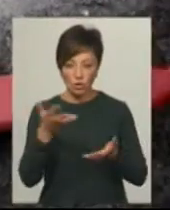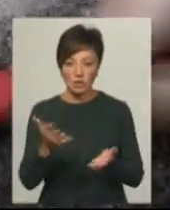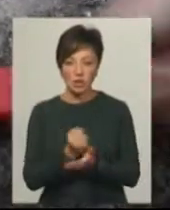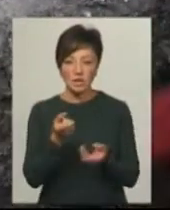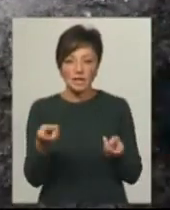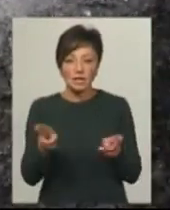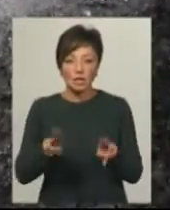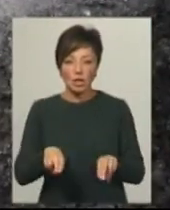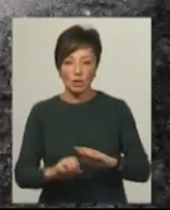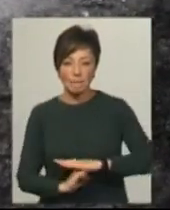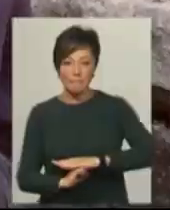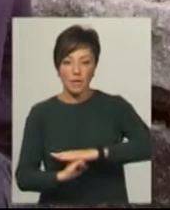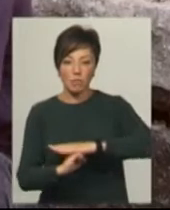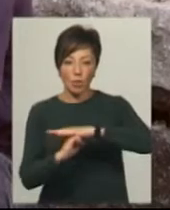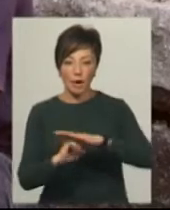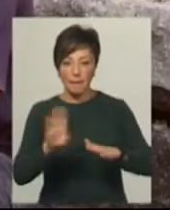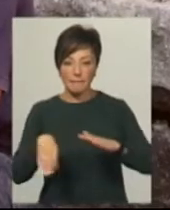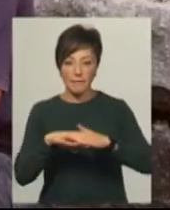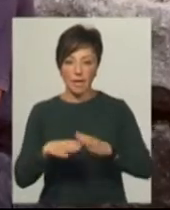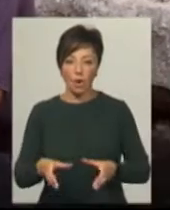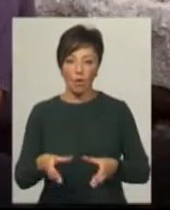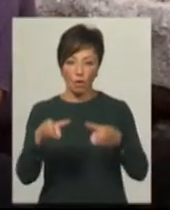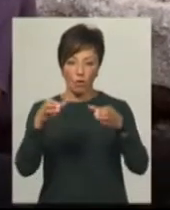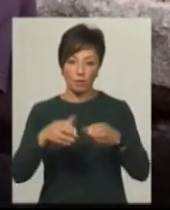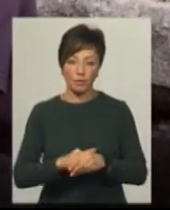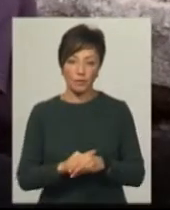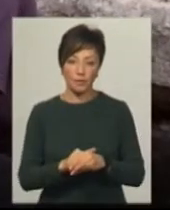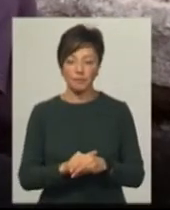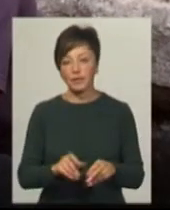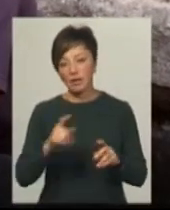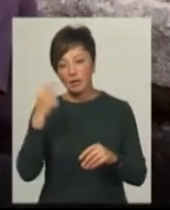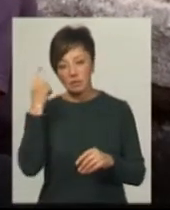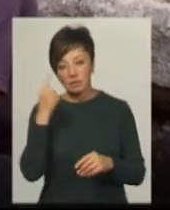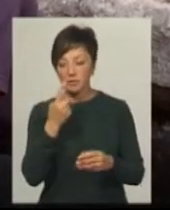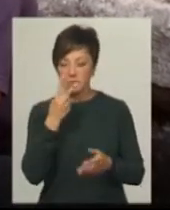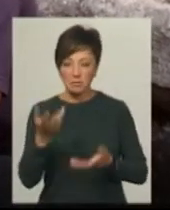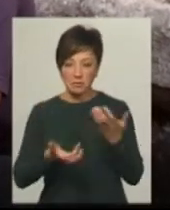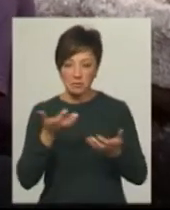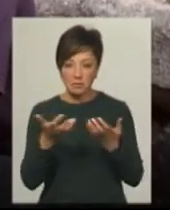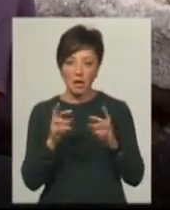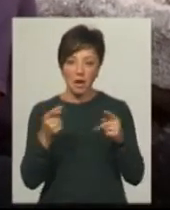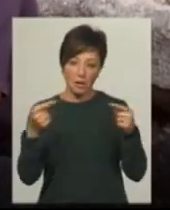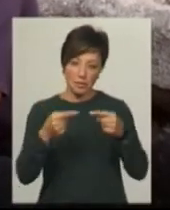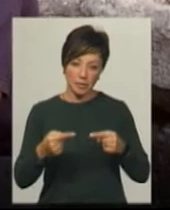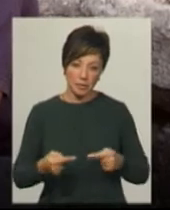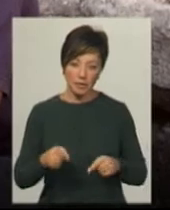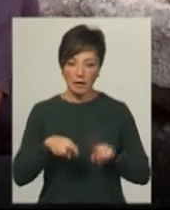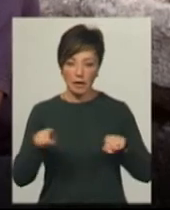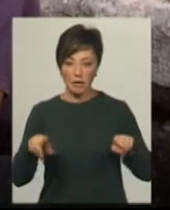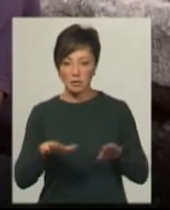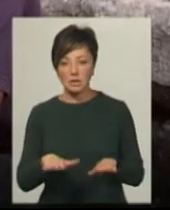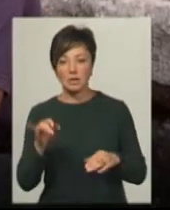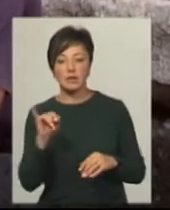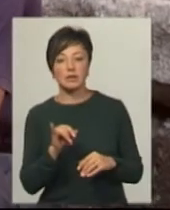знайшли залишки підпорки під колону. Ми вирішили її трасувати, розчистити, подивитися, як вона стикується з контрфорсами в деяких місцях.